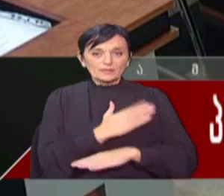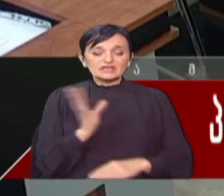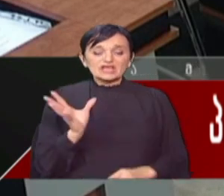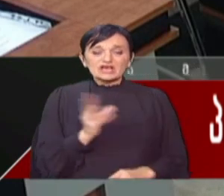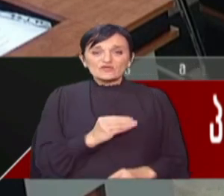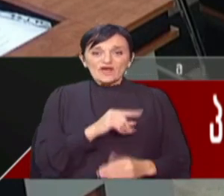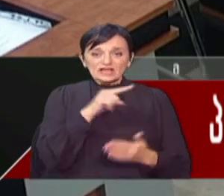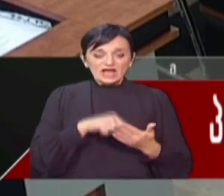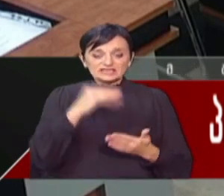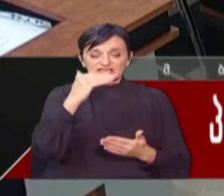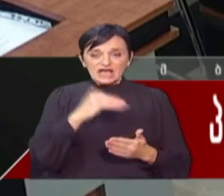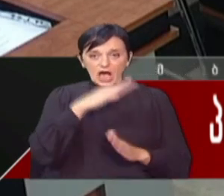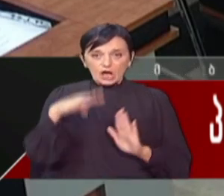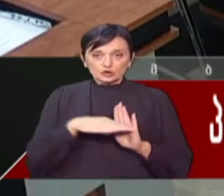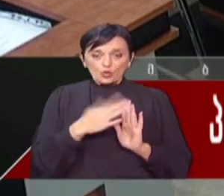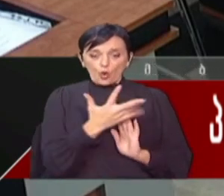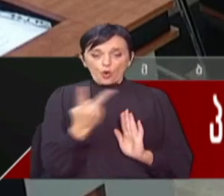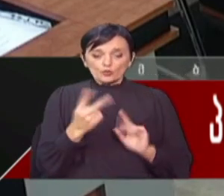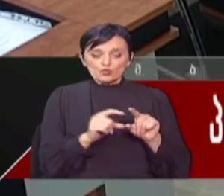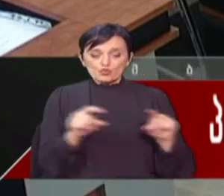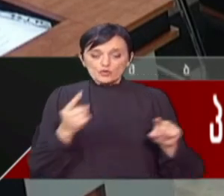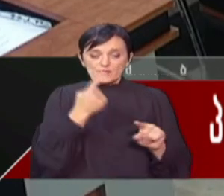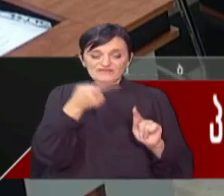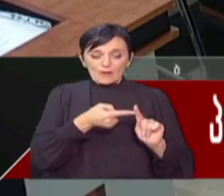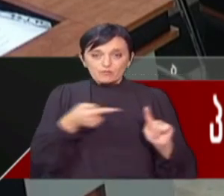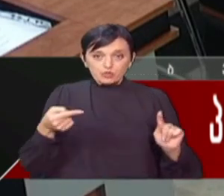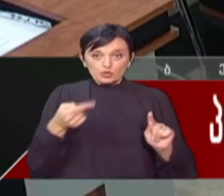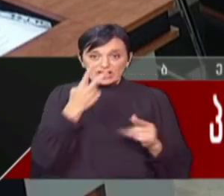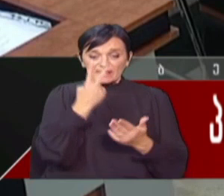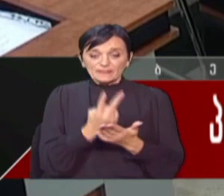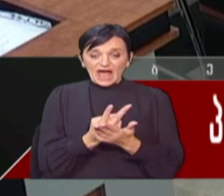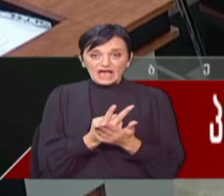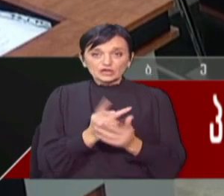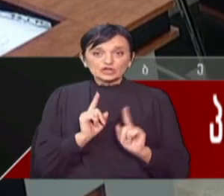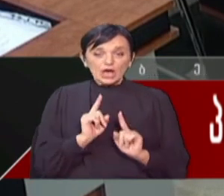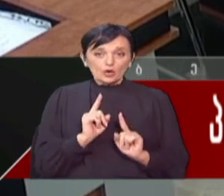ყველა საკითხი მოაქციოს 52 მუხლის პირველ პუნქტში, თურმე დაინახოს, რომ